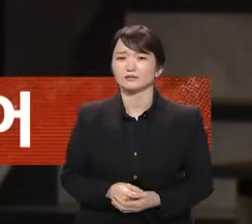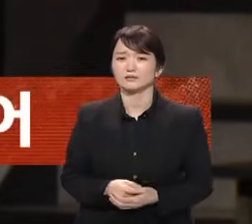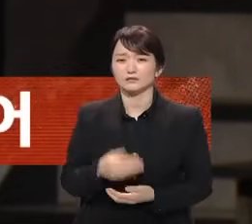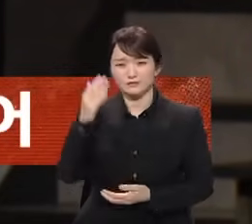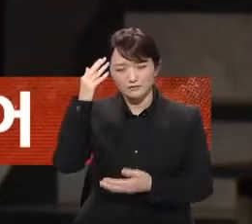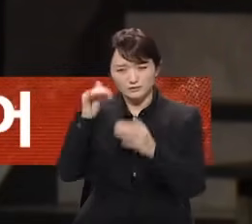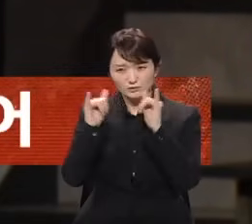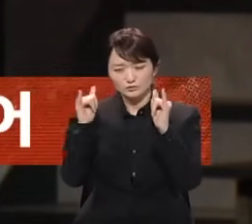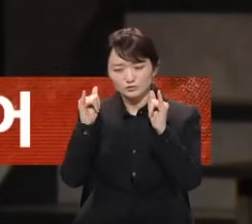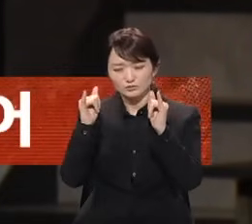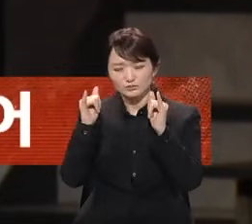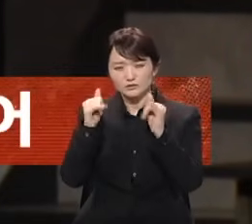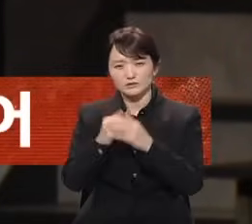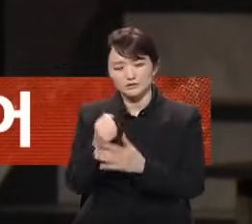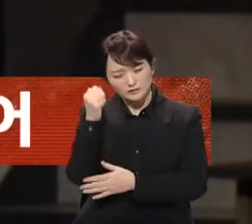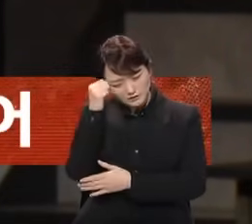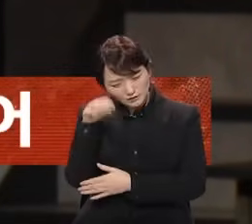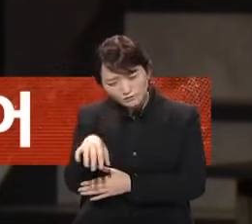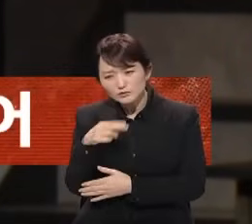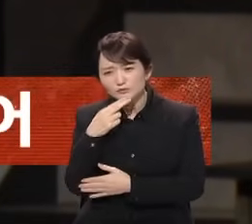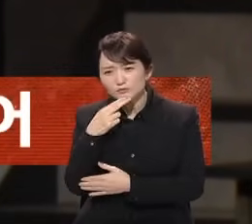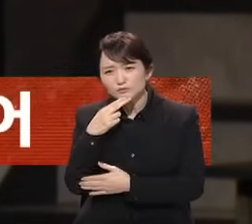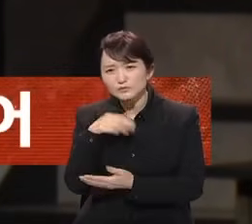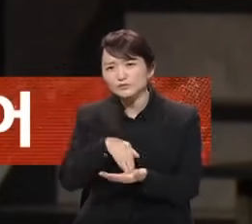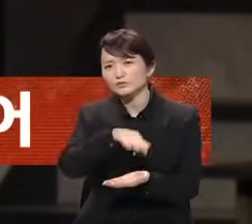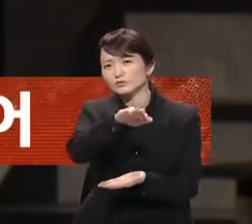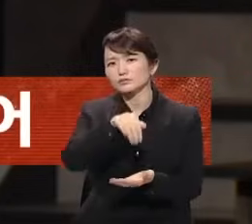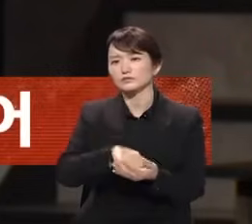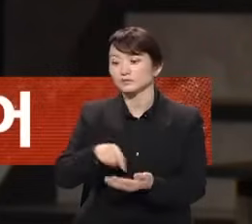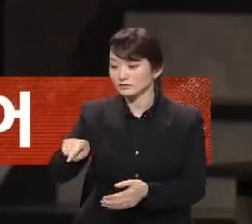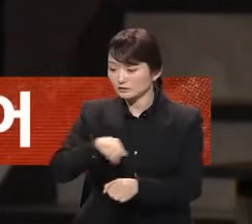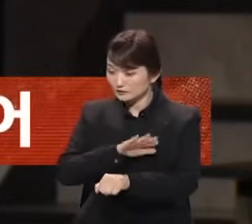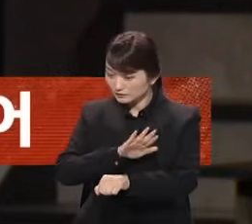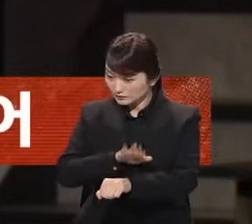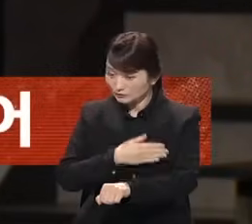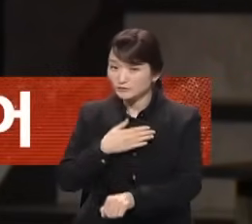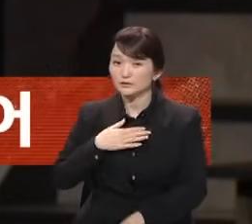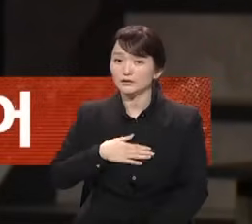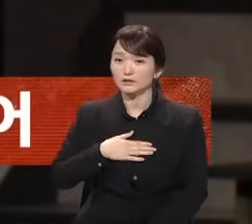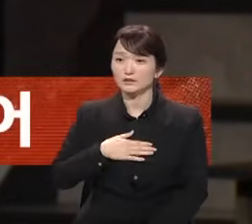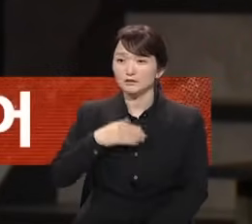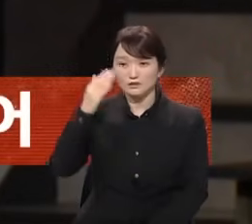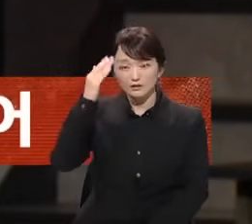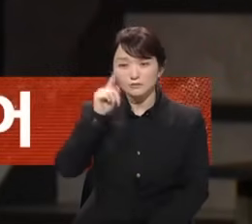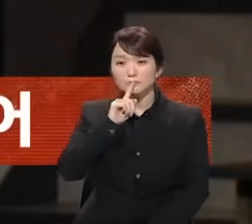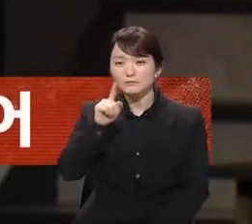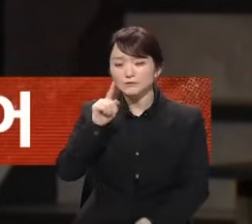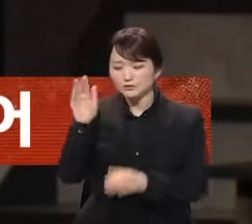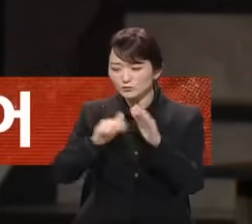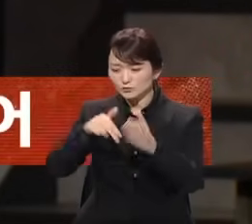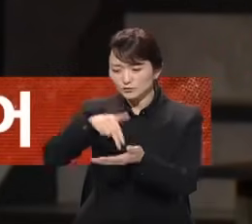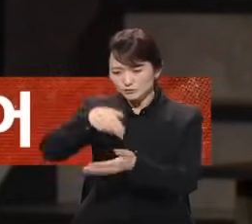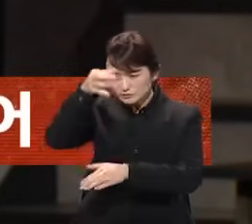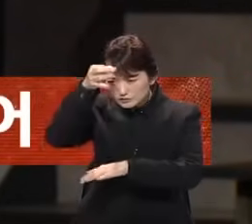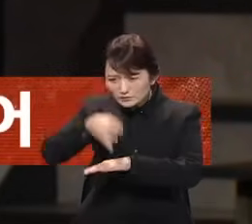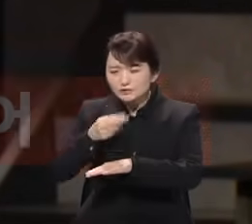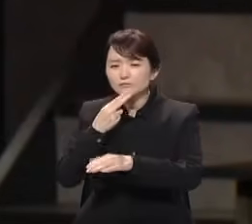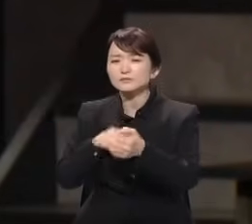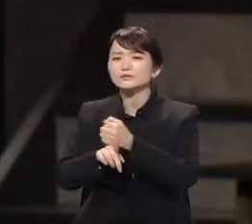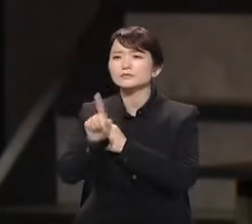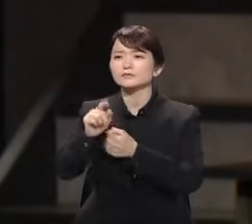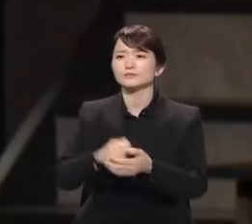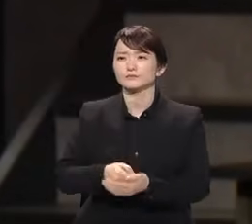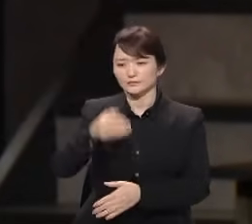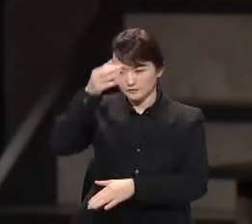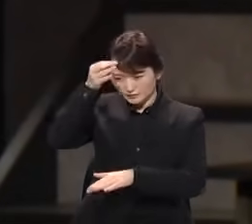이렇게 내쫓았으며 거기에 대해서 잘못됐다고 인지를 하셨음에도 불구하고 왜 한국어로 정식으로 사과를 하지 않습니까? 네,